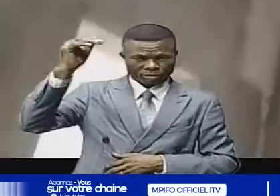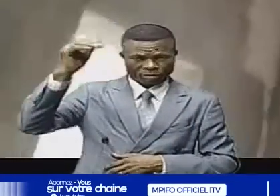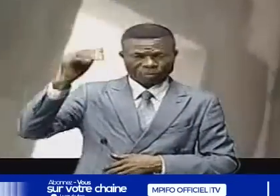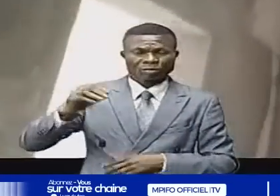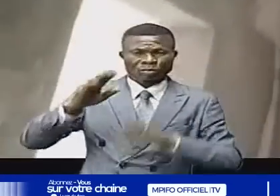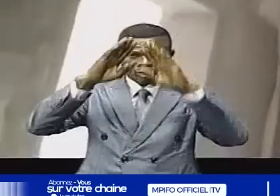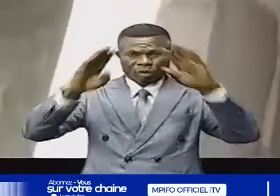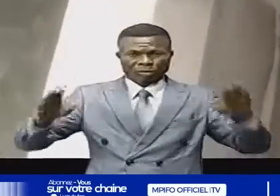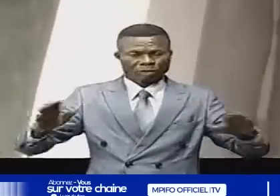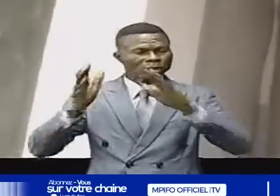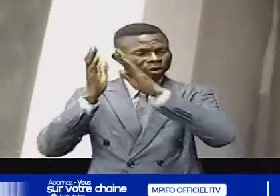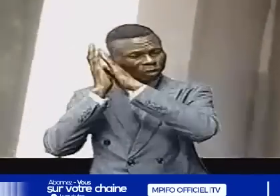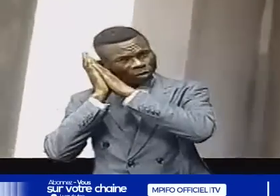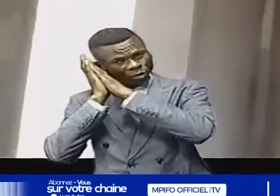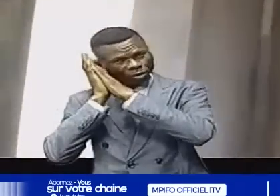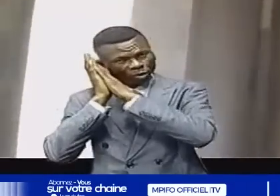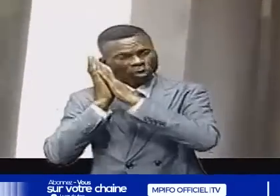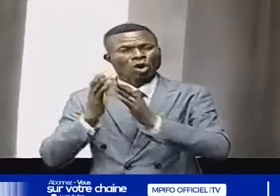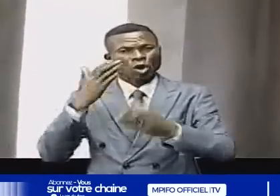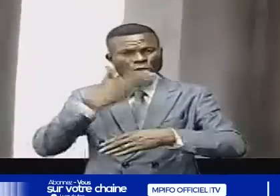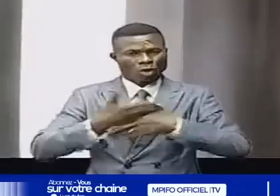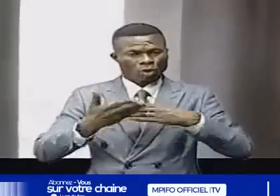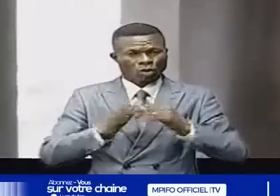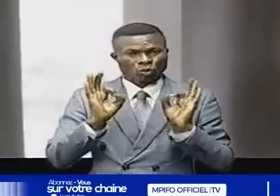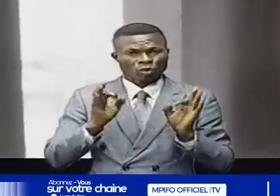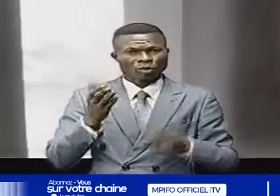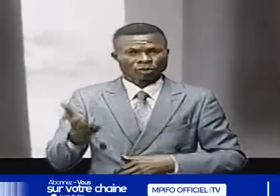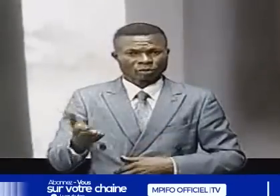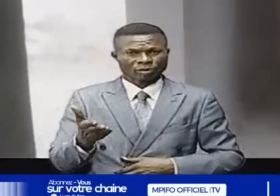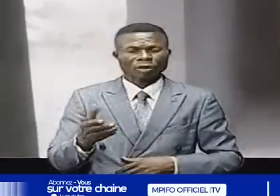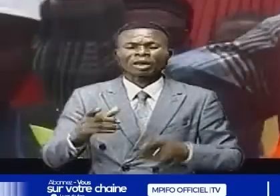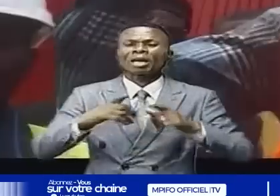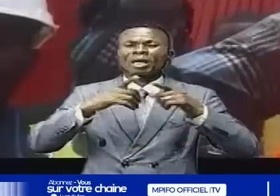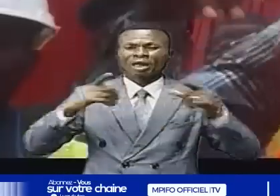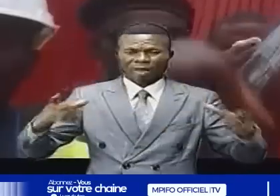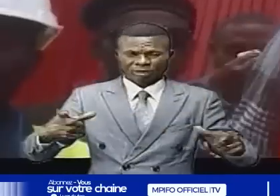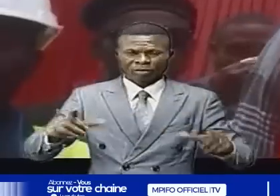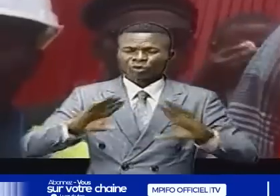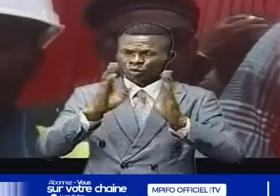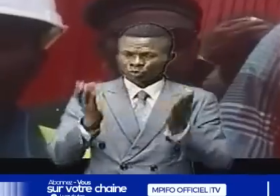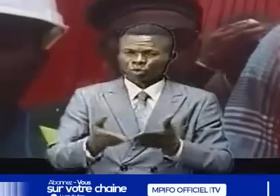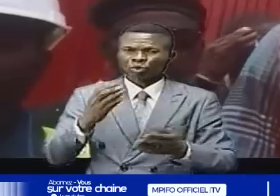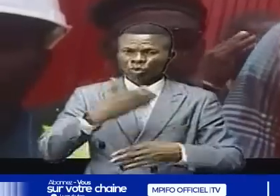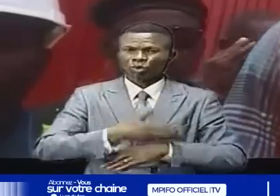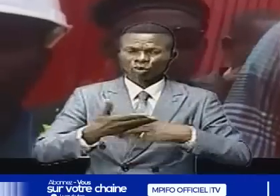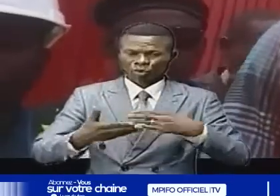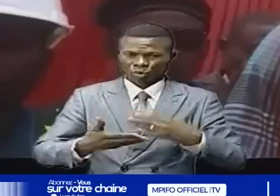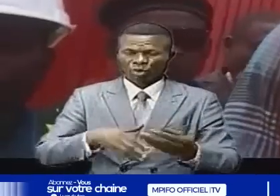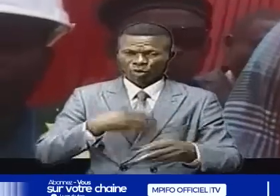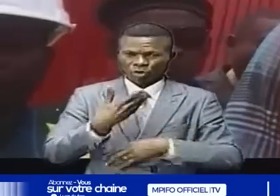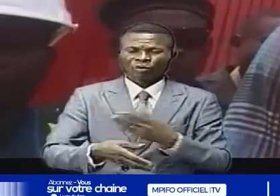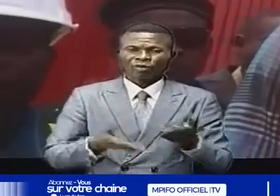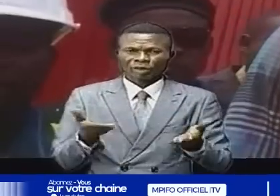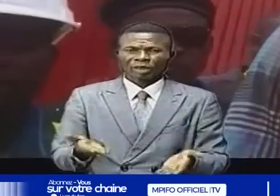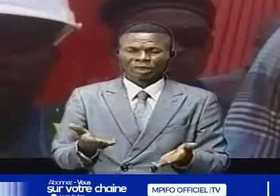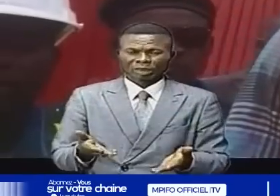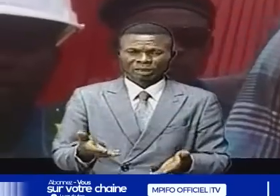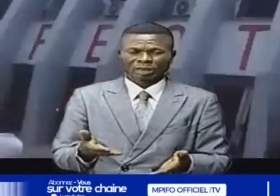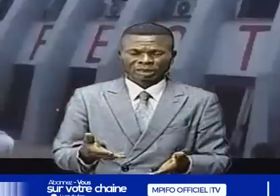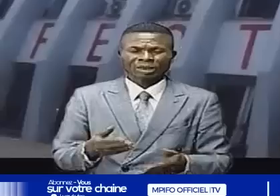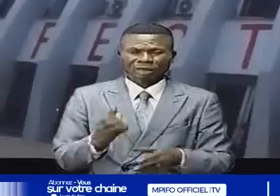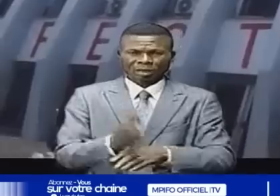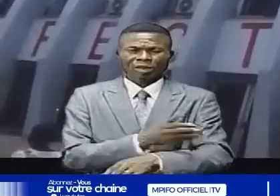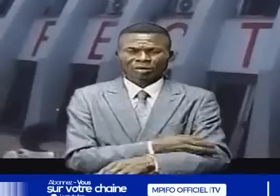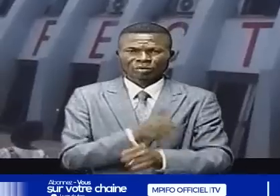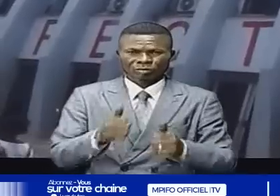home qui est en nouvelle construction. Il est assez grand de toutes les constructions qui sont ici sur place.